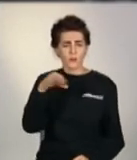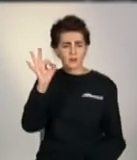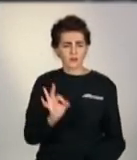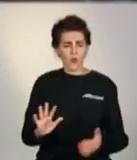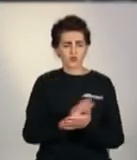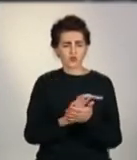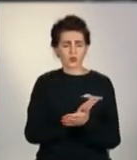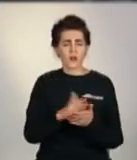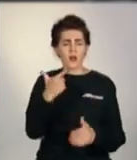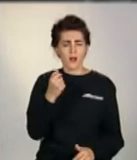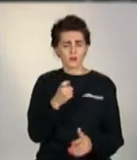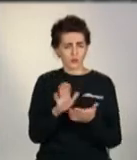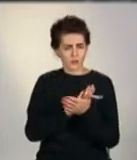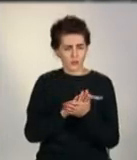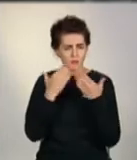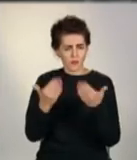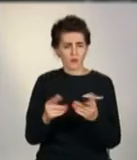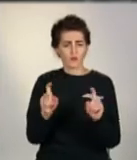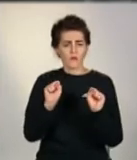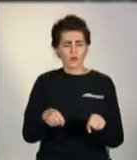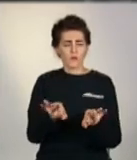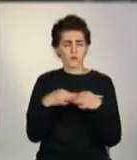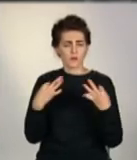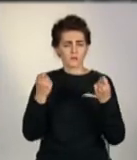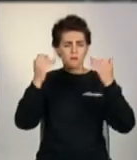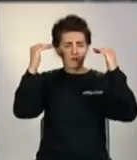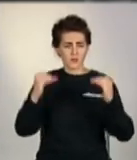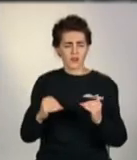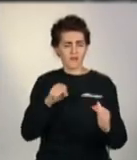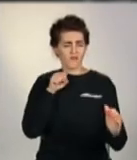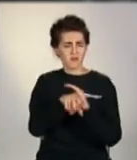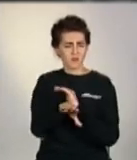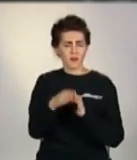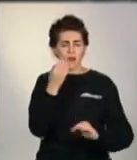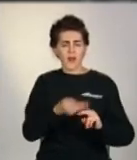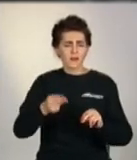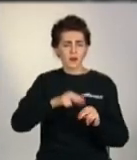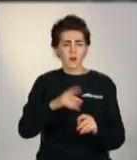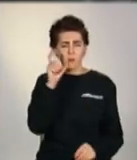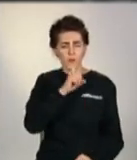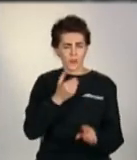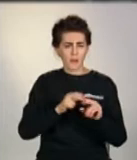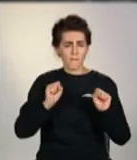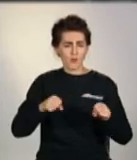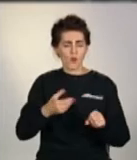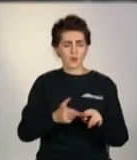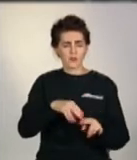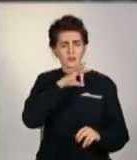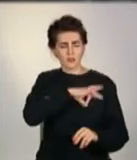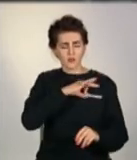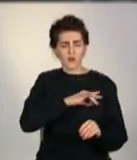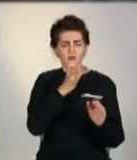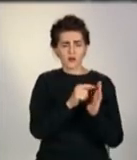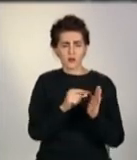газоочистка конвертера, что позволит существенно снизить выбросы, которые мог осуществлять конвертер в период продувки,